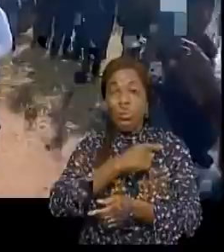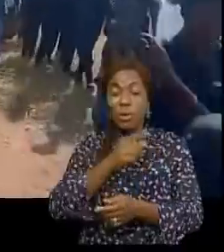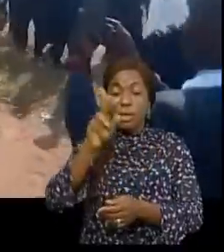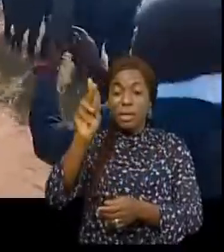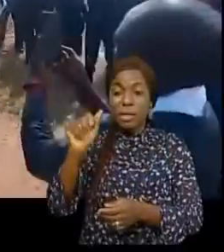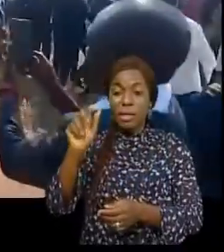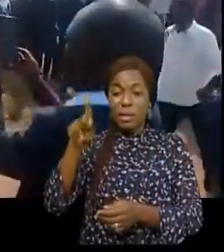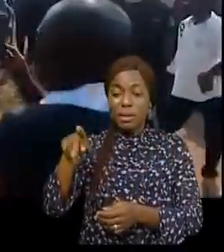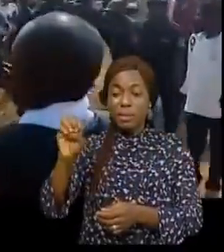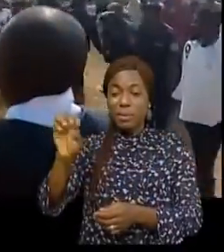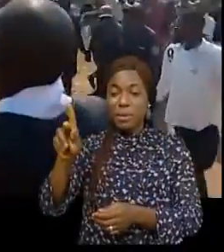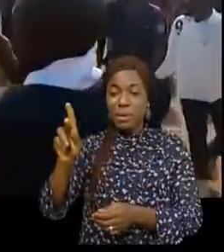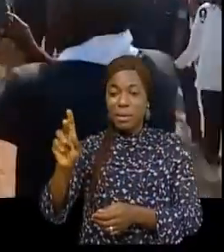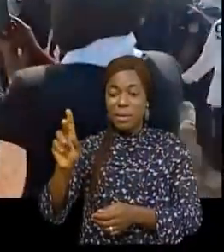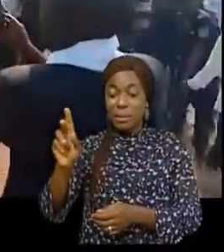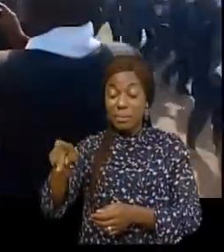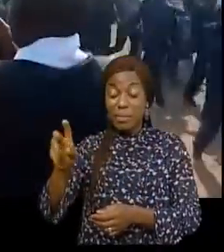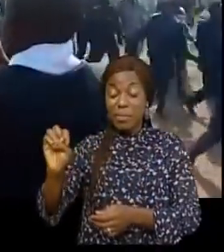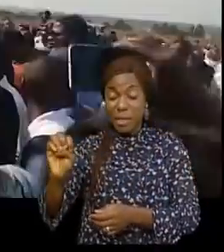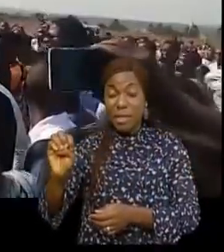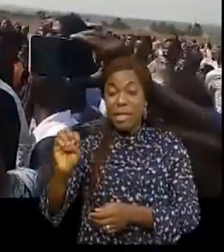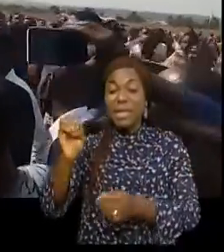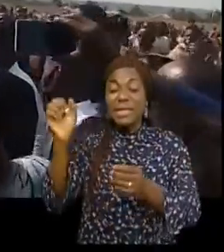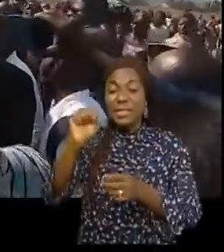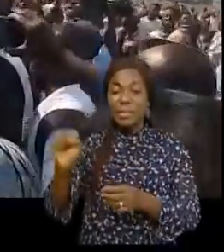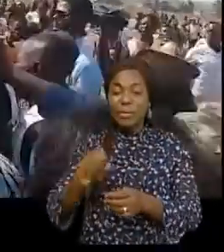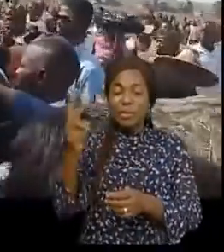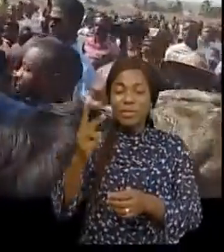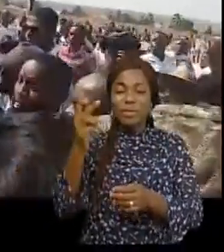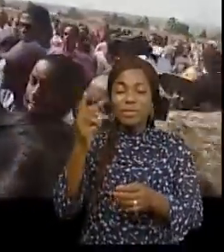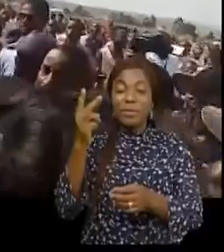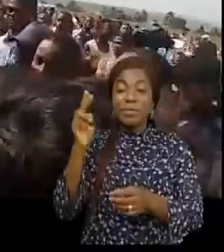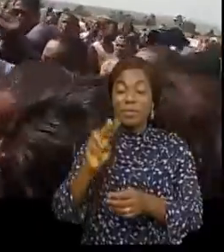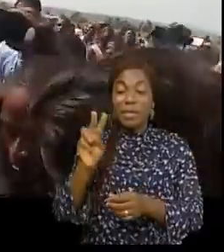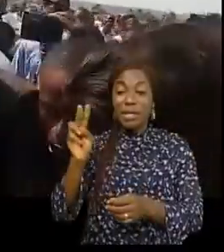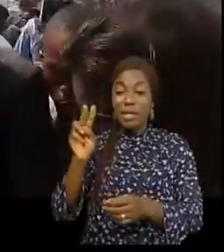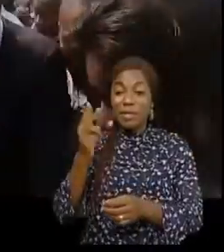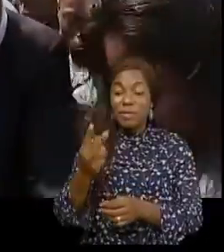par l'aéroport de Tshikapa ce samedi 22 mai 2021 comme le témoignent ces images.